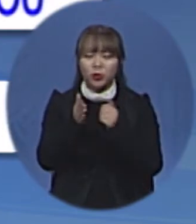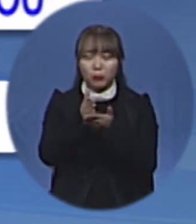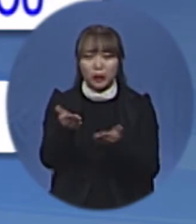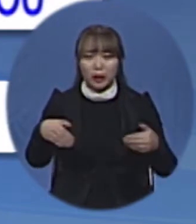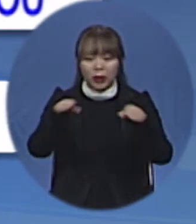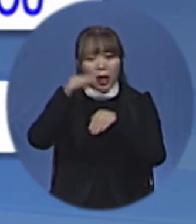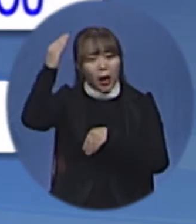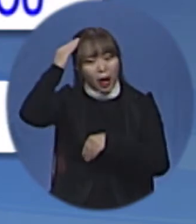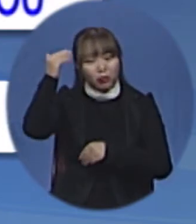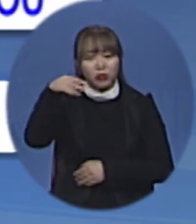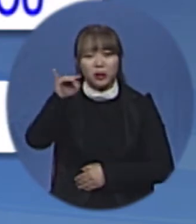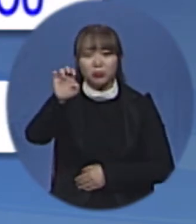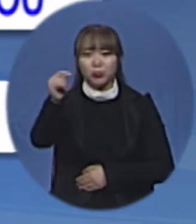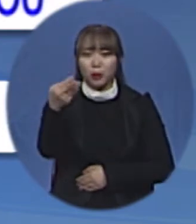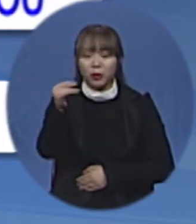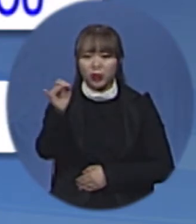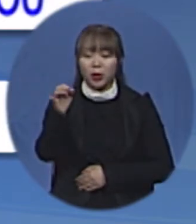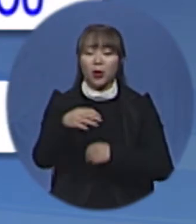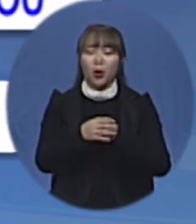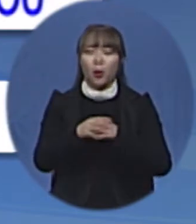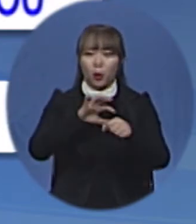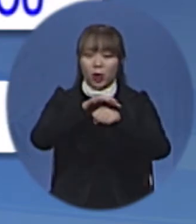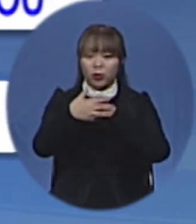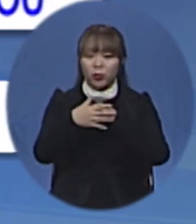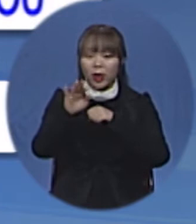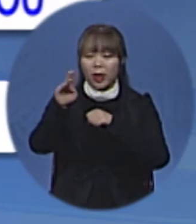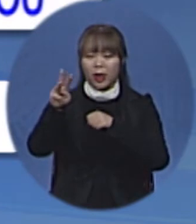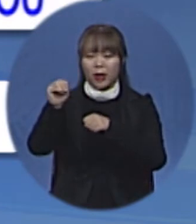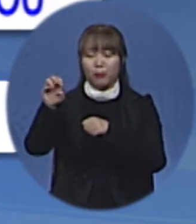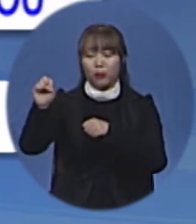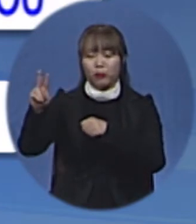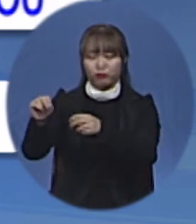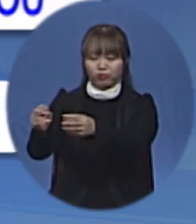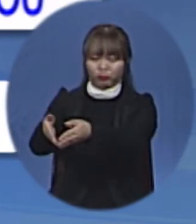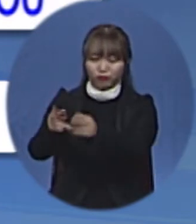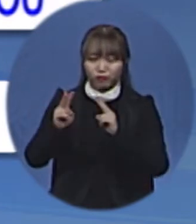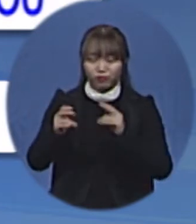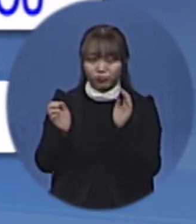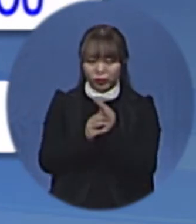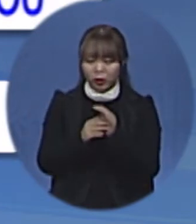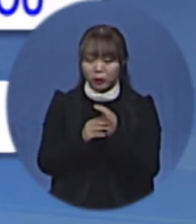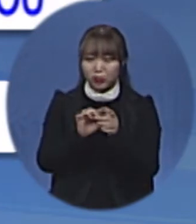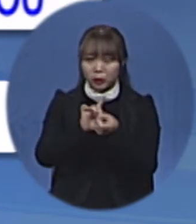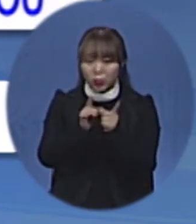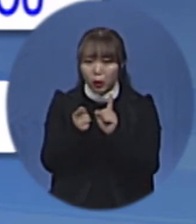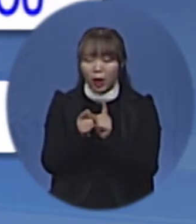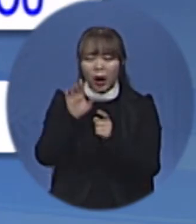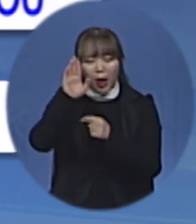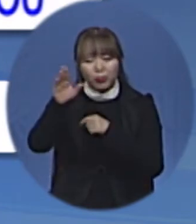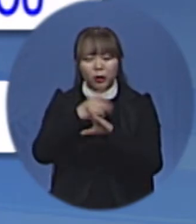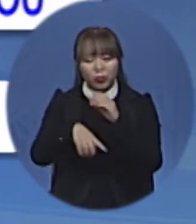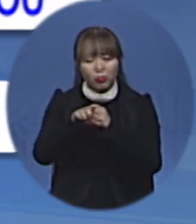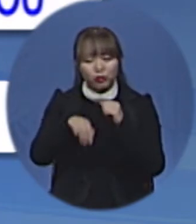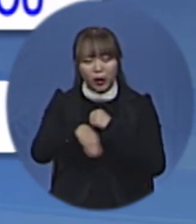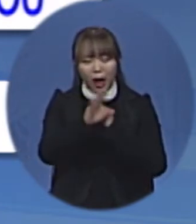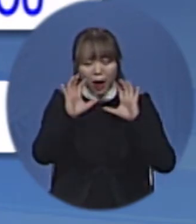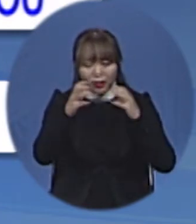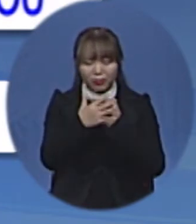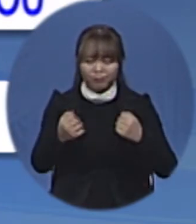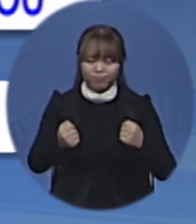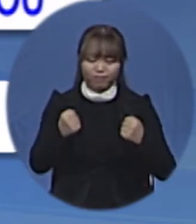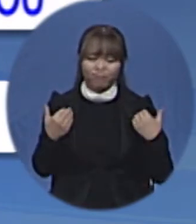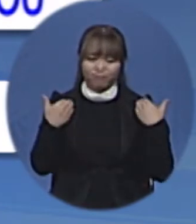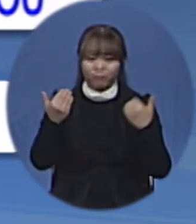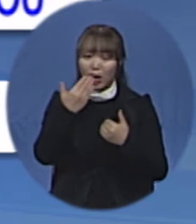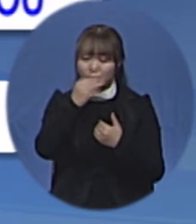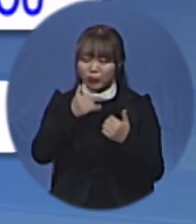중앙아동보호전문기관이 한국진보리 월드와 양해각서를 체결했습니다. 이번 협약을 통해 양 기관은 앞으로 보다 더 우리 아이들이 건강하게